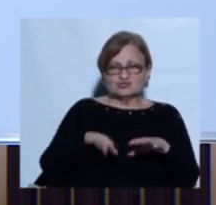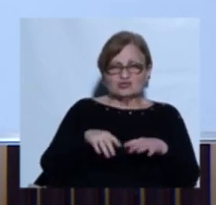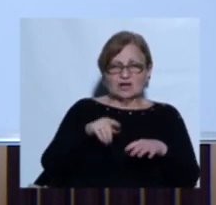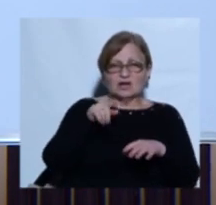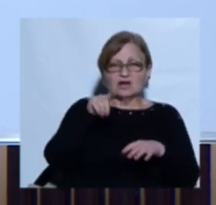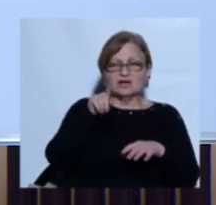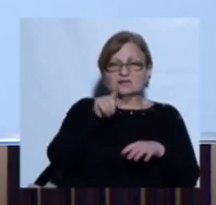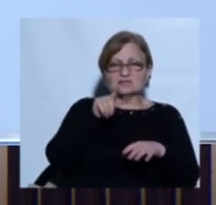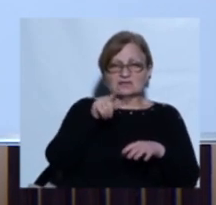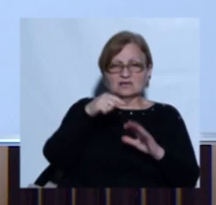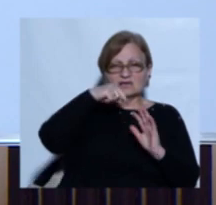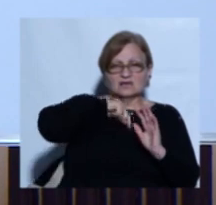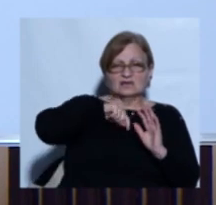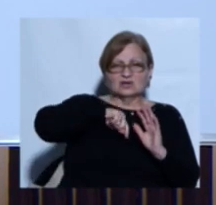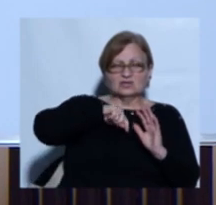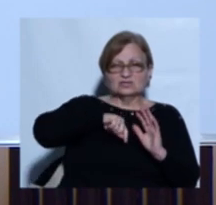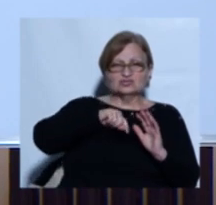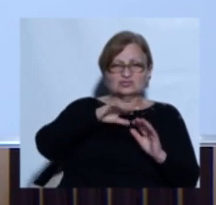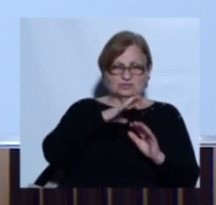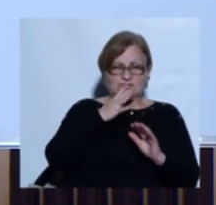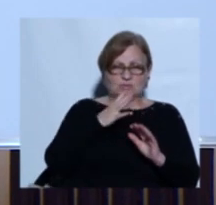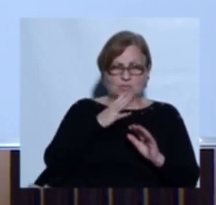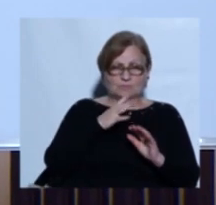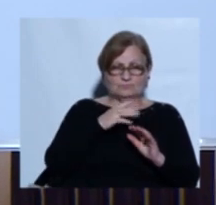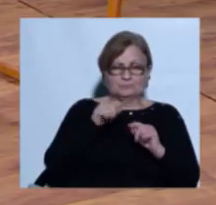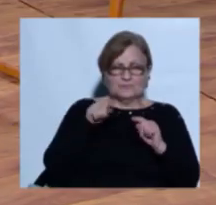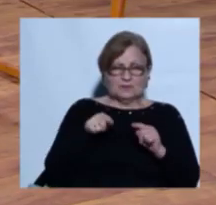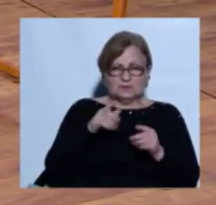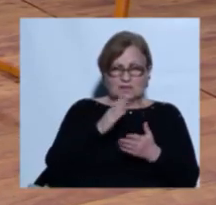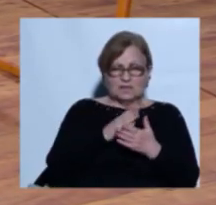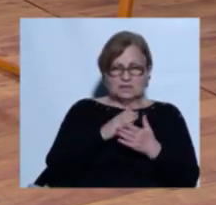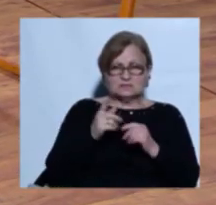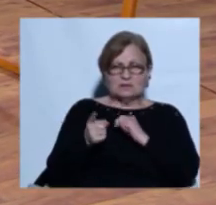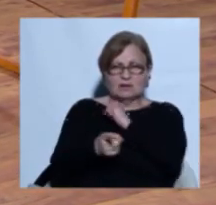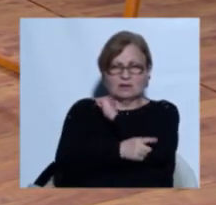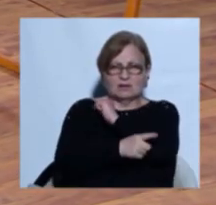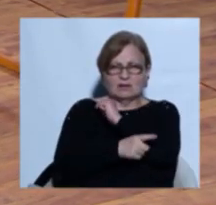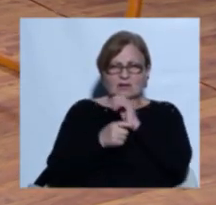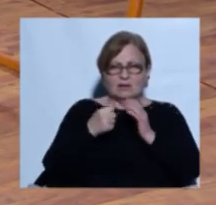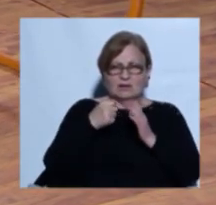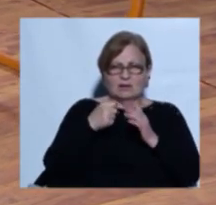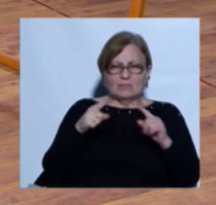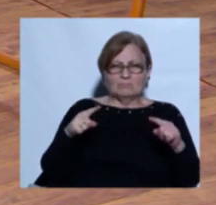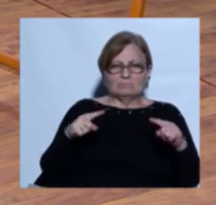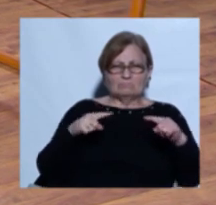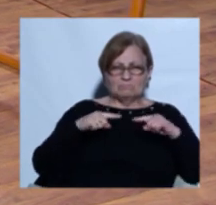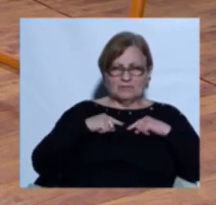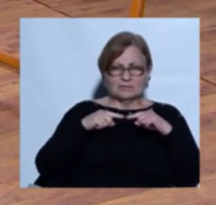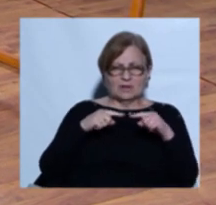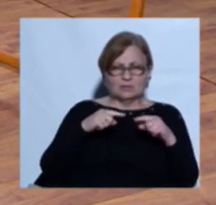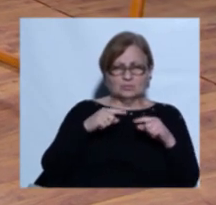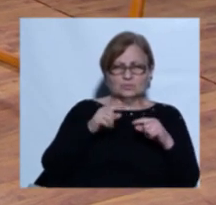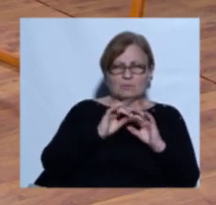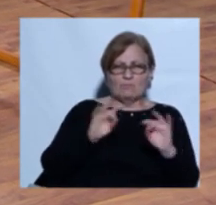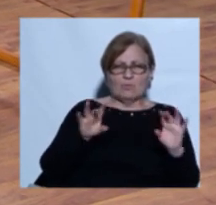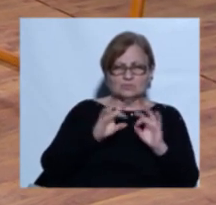რაც იგიში იგი იყო. აი ეს გახლავთ ფინალური წინადადება ამ არაჩვეულებრივი